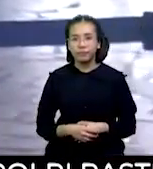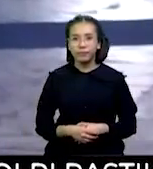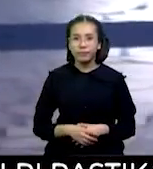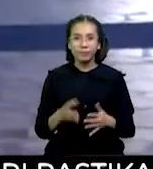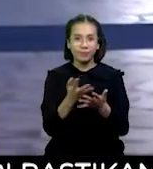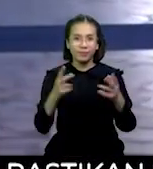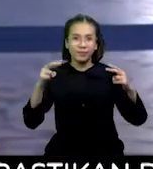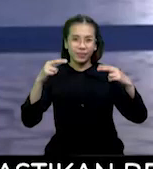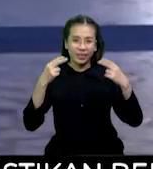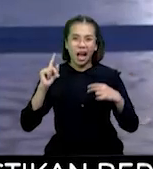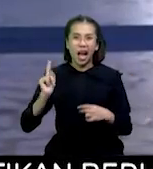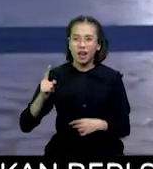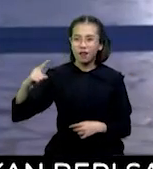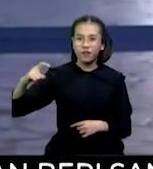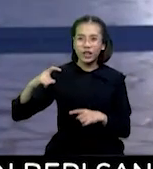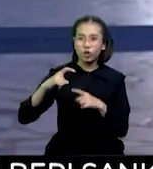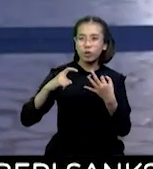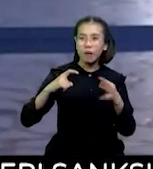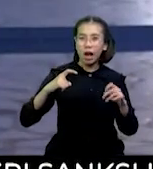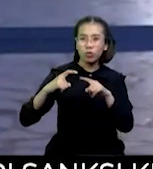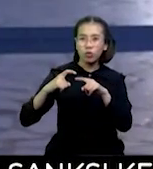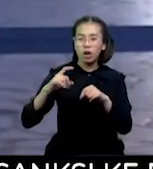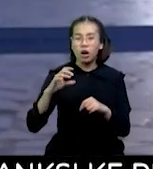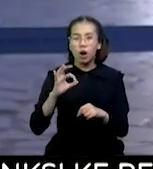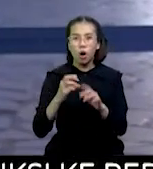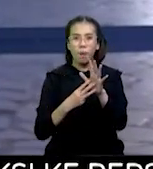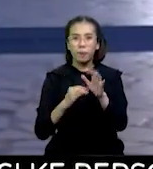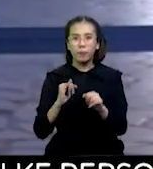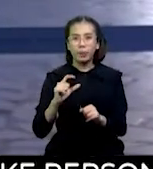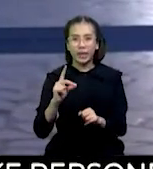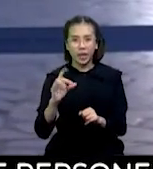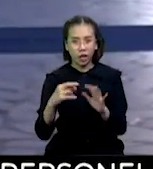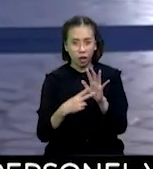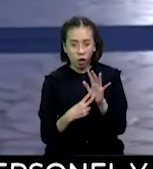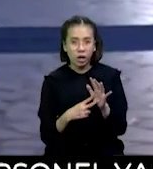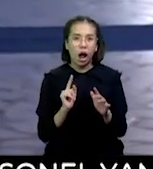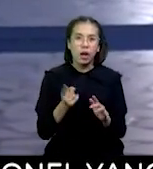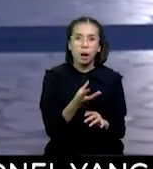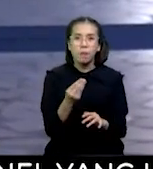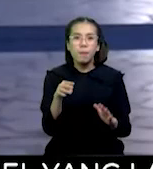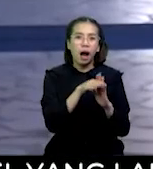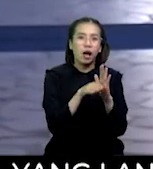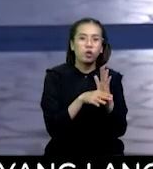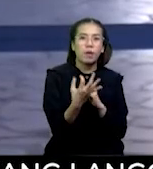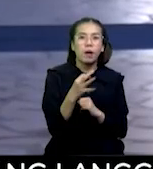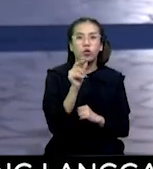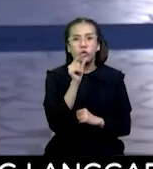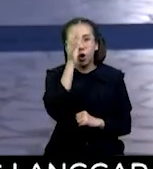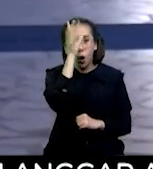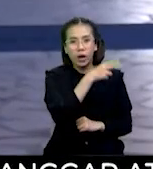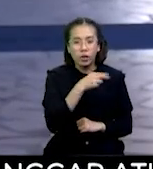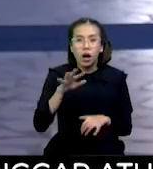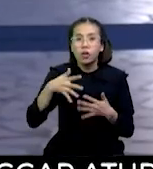Ya pemirsa, pasca munculnya varian baru virus corona Omikron, sejumlah aturan bagi warga negara Indonesia maupun warga negara asing terkait